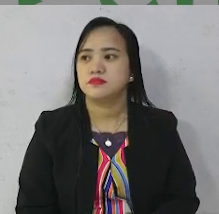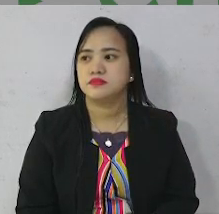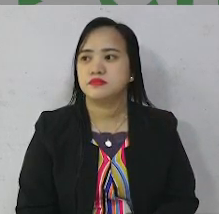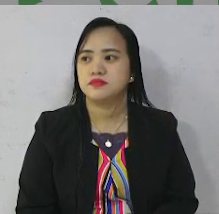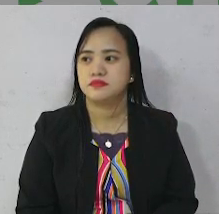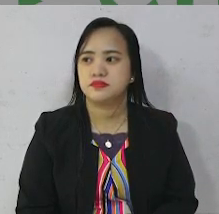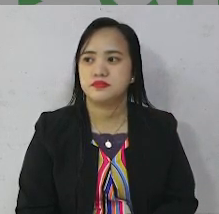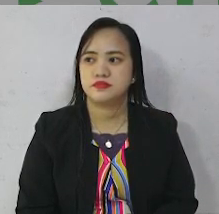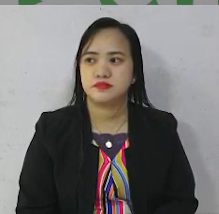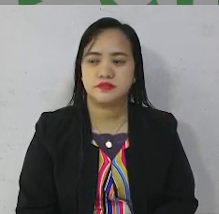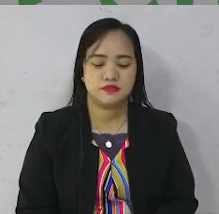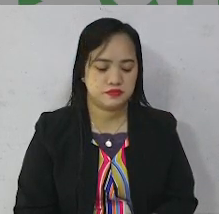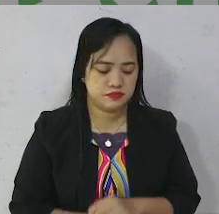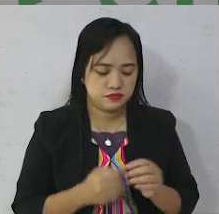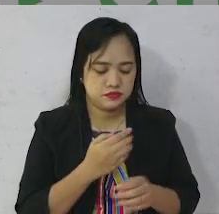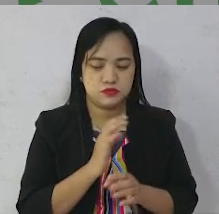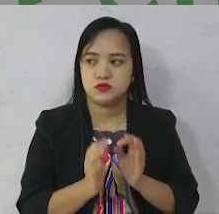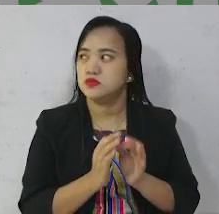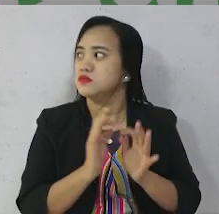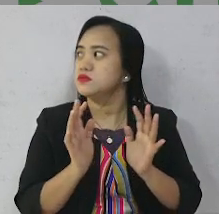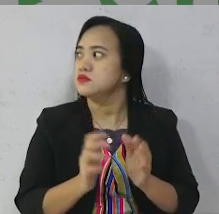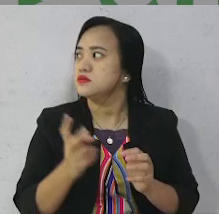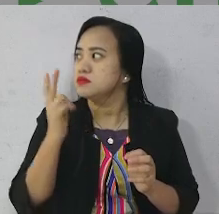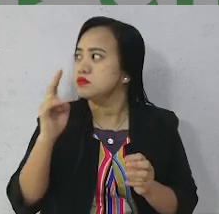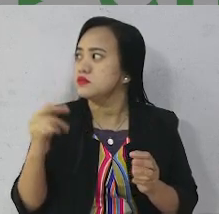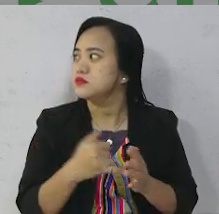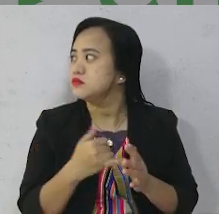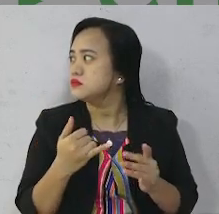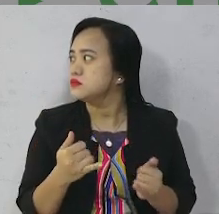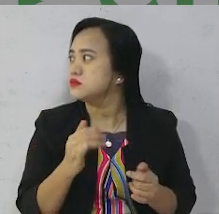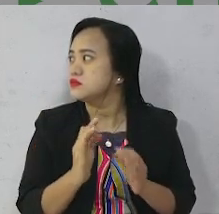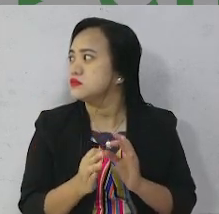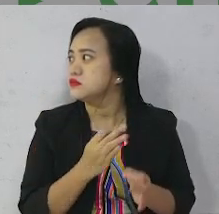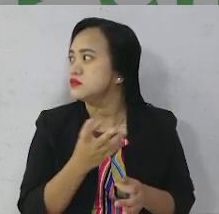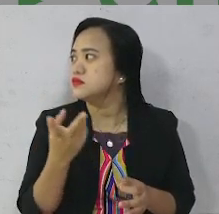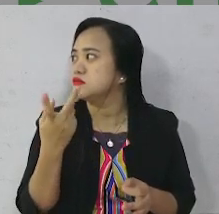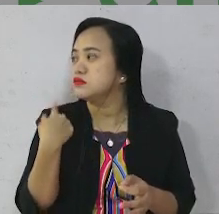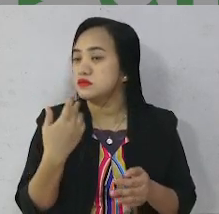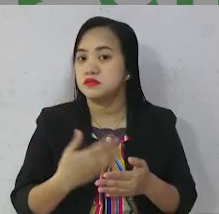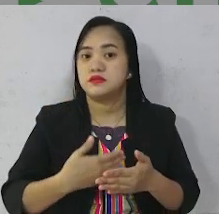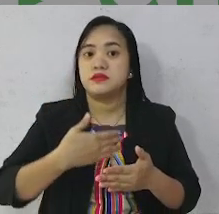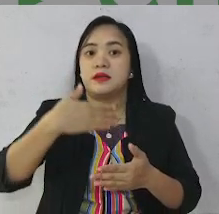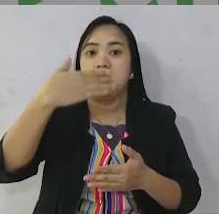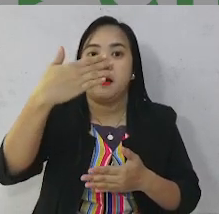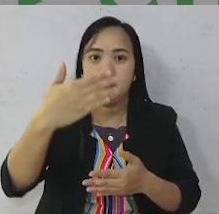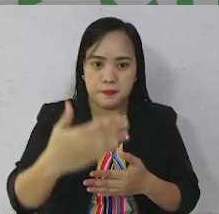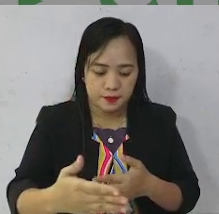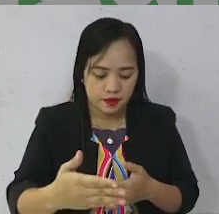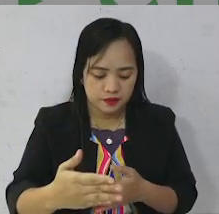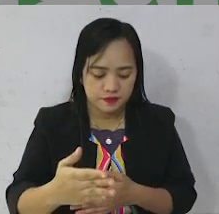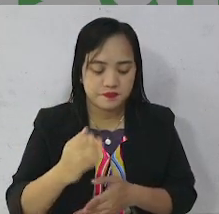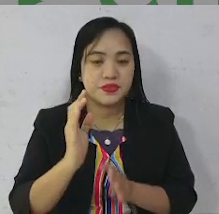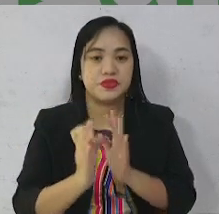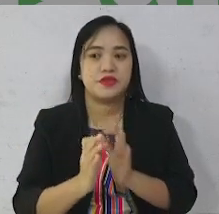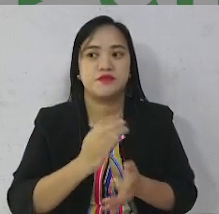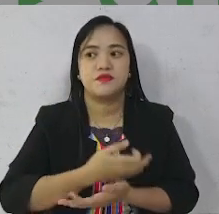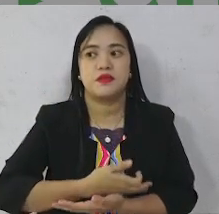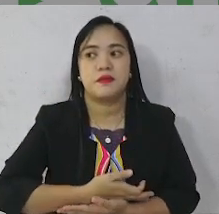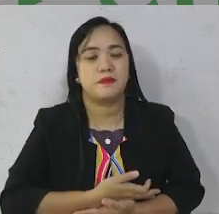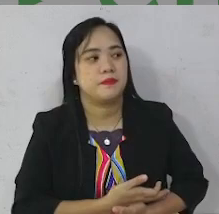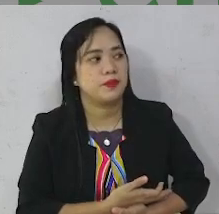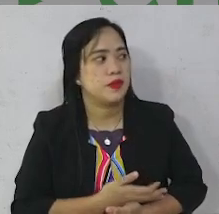yon kitang-kita natin ang sabi dito ma'am kapag hinakbangan mo ang batang natutulog ay